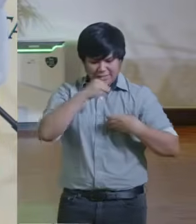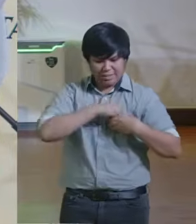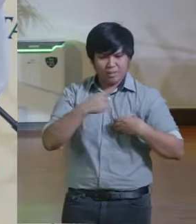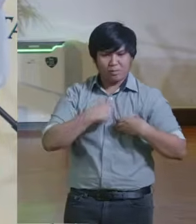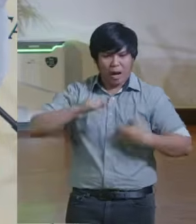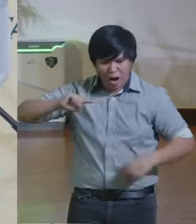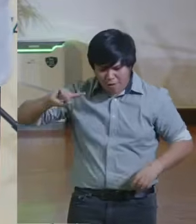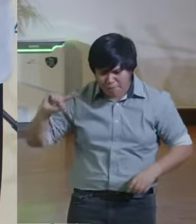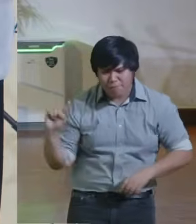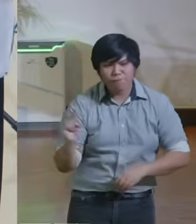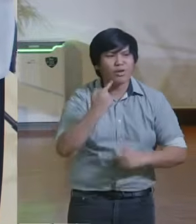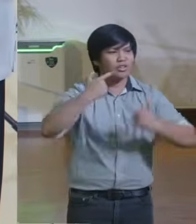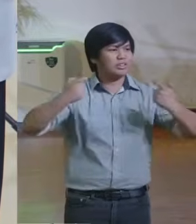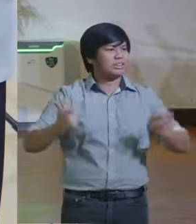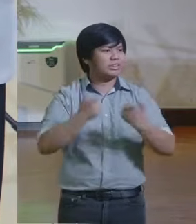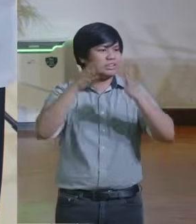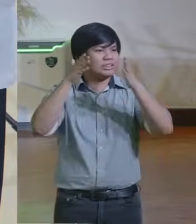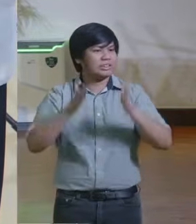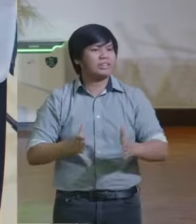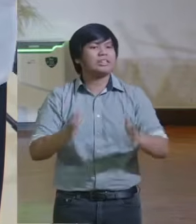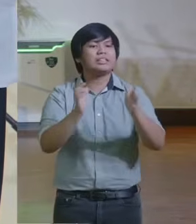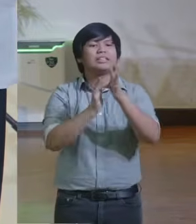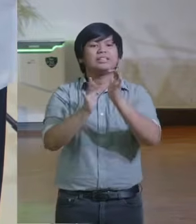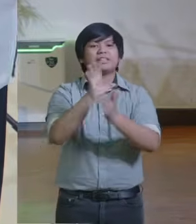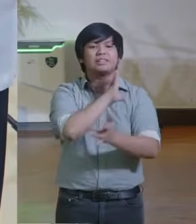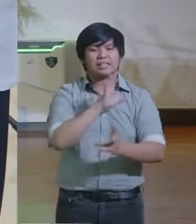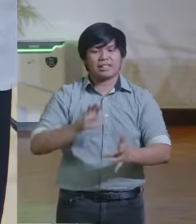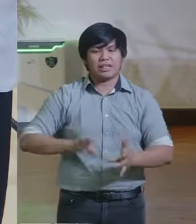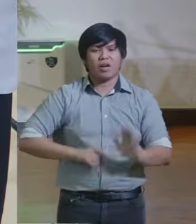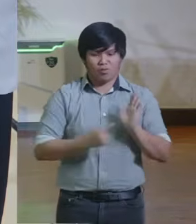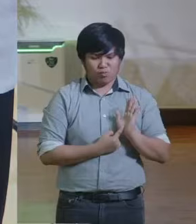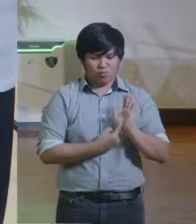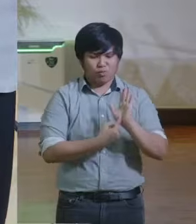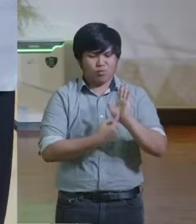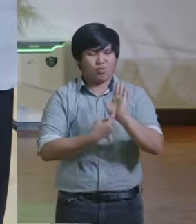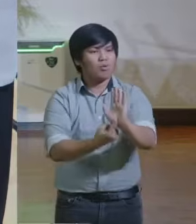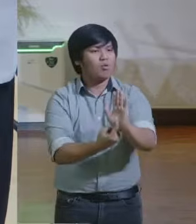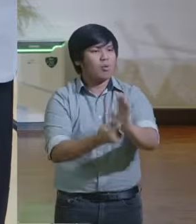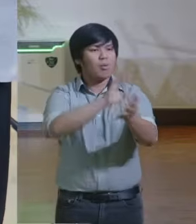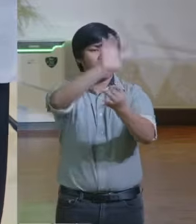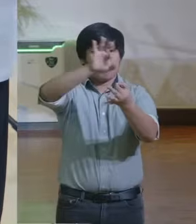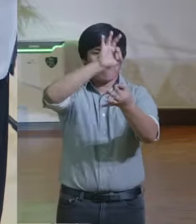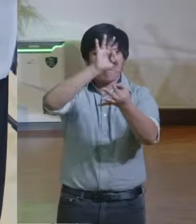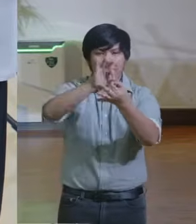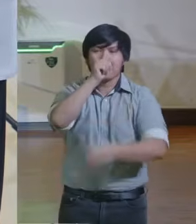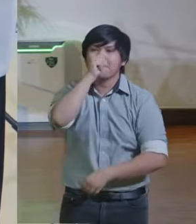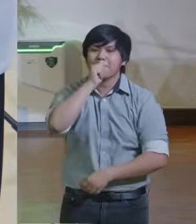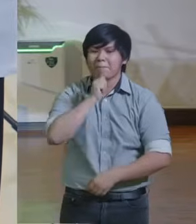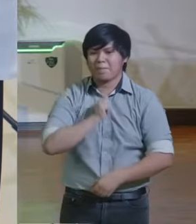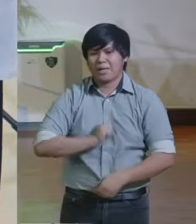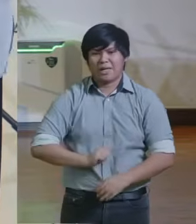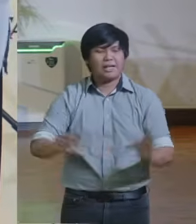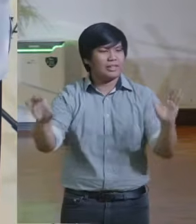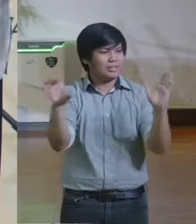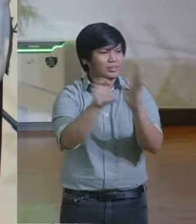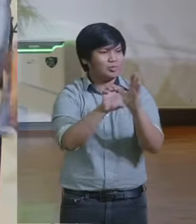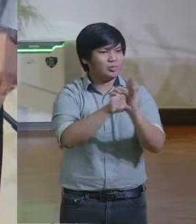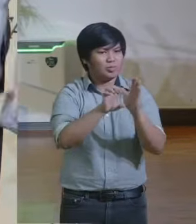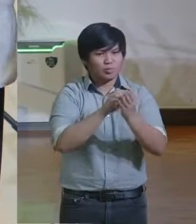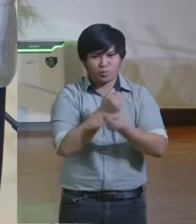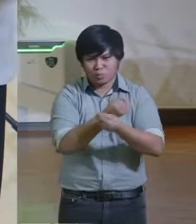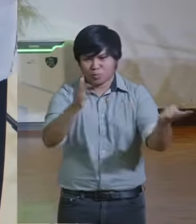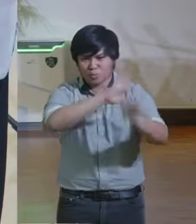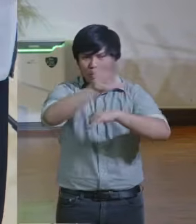the foremost, Jesus Christ might display His perfect patience as an example to those who